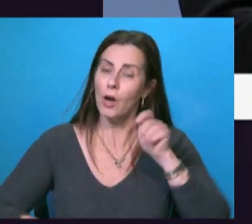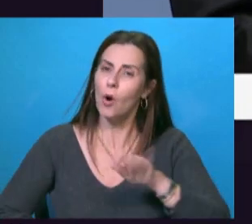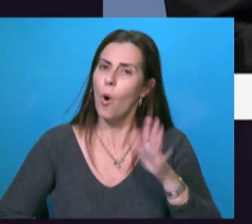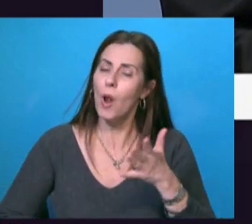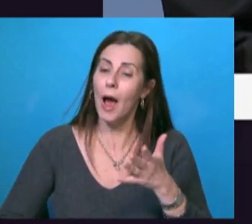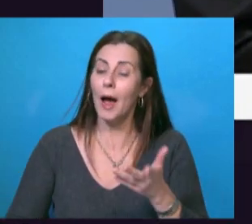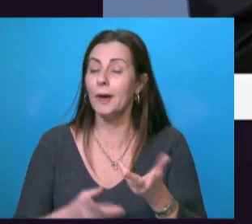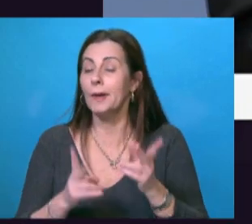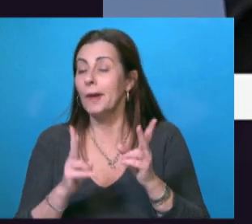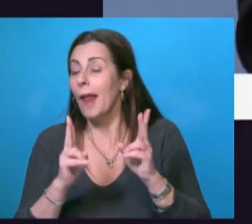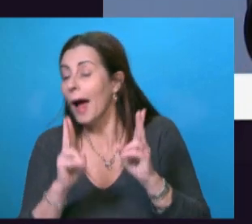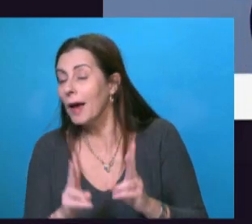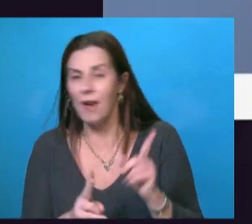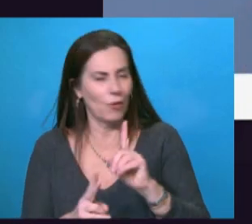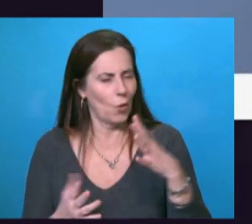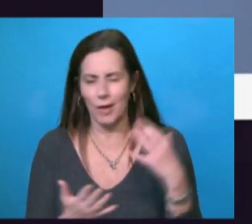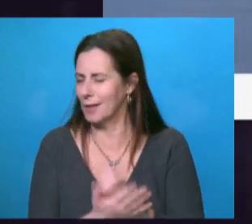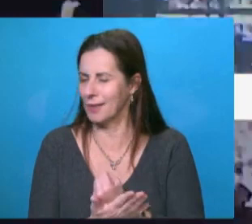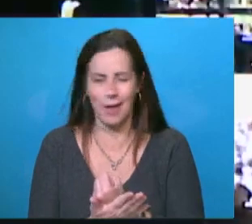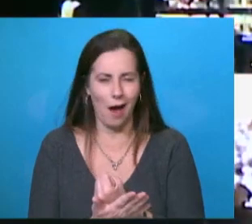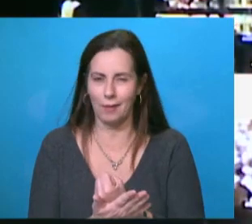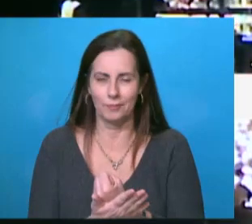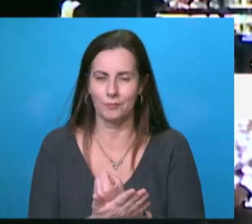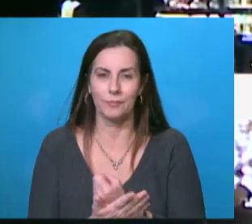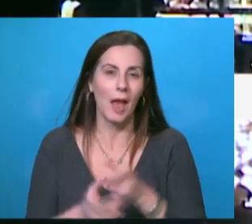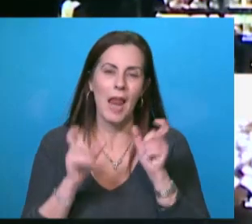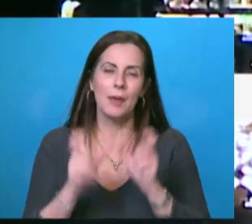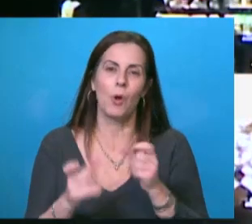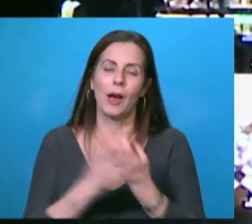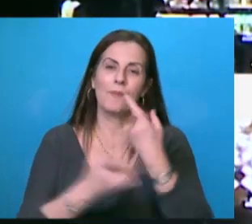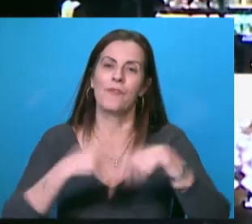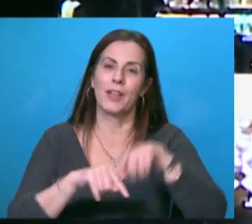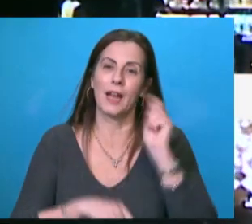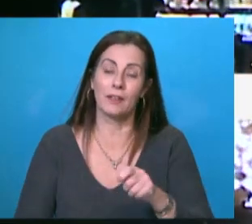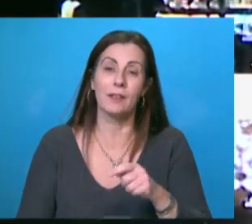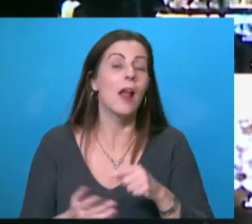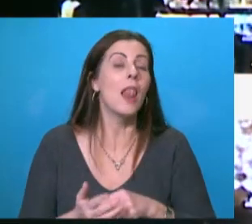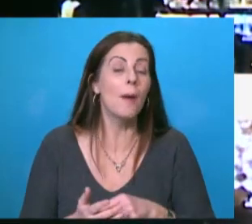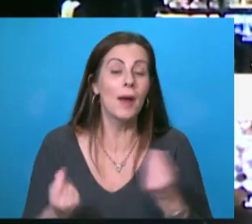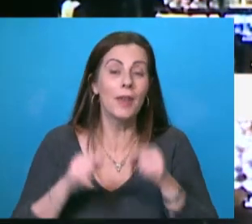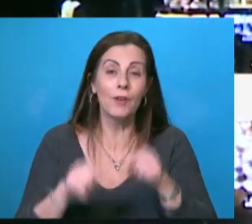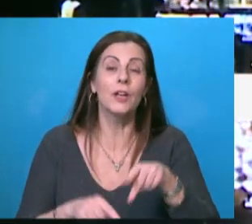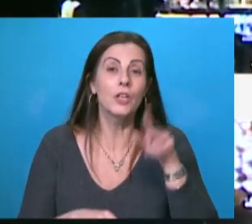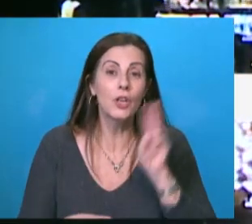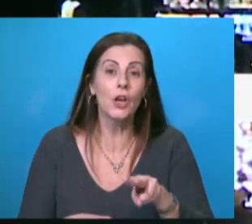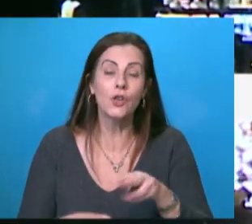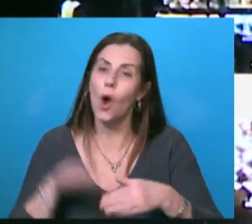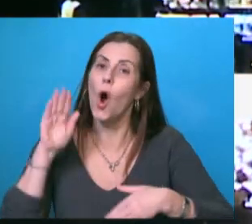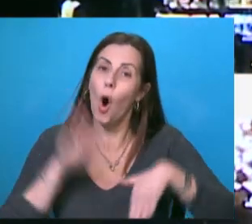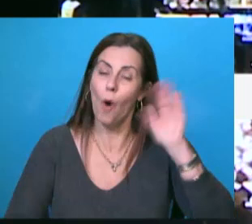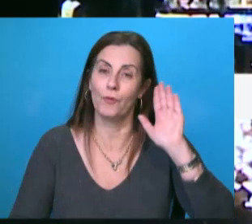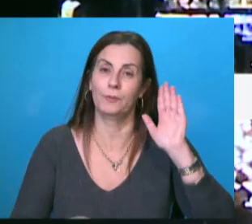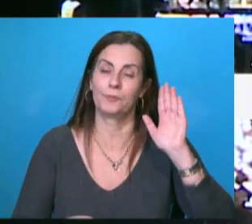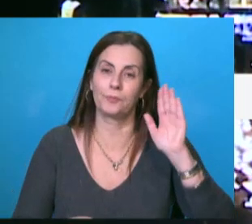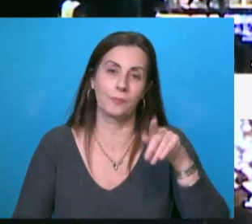לסנדל, לא בטוח שהוא יצליח בסופו של דבר למנוע את הקמת ועדת הכנסת, כי לדבר הזה יש רוב מוחלט